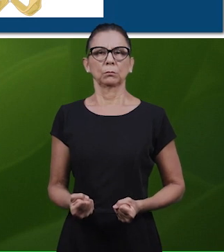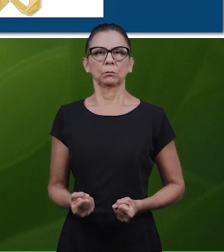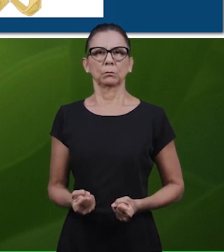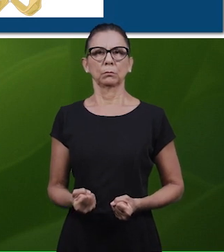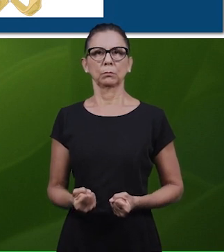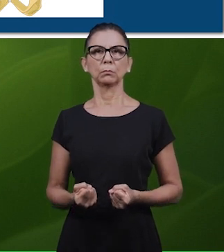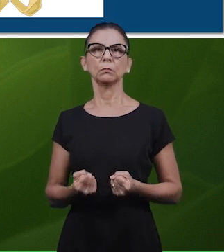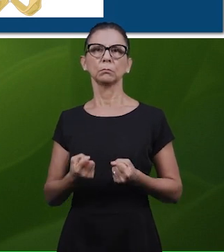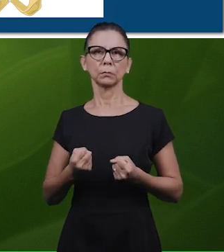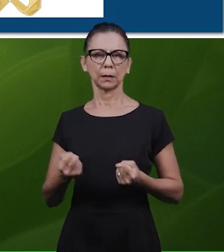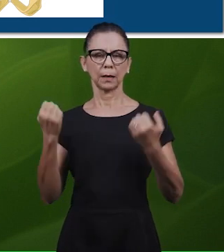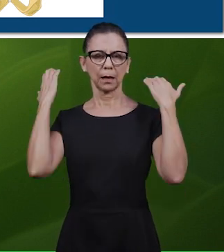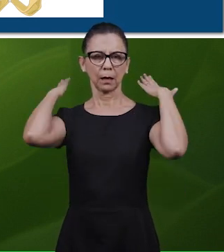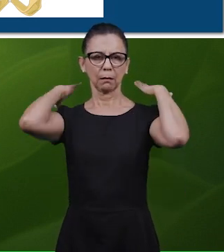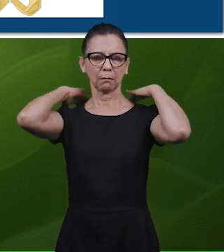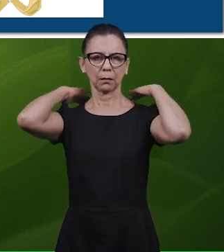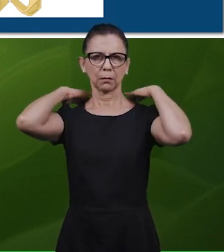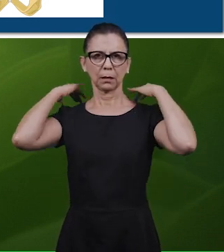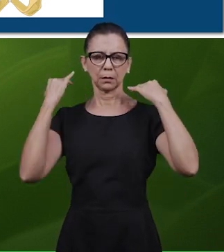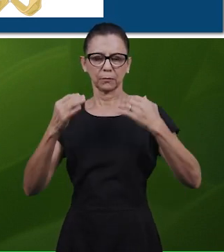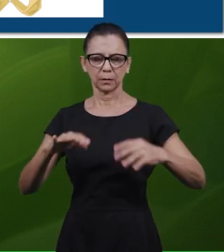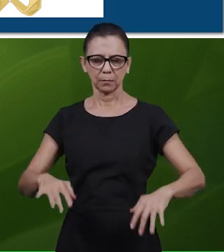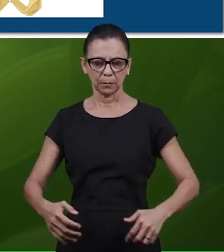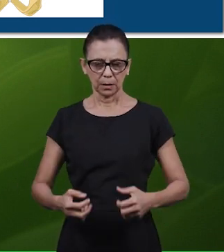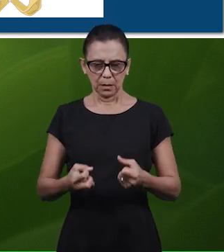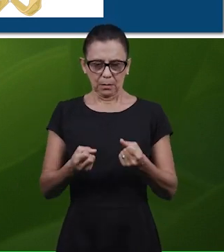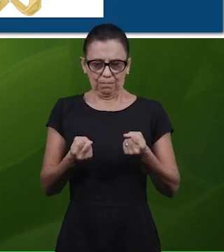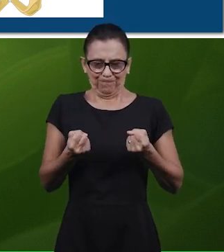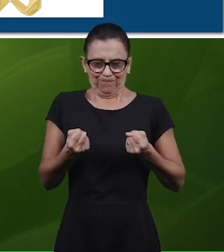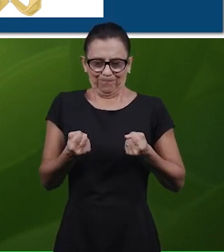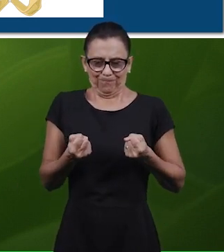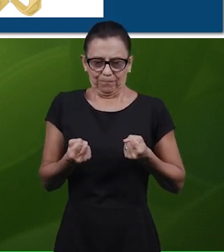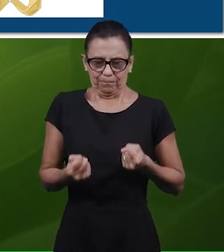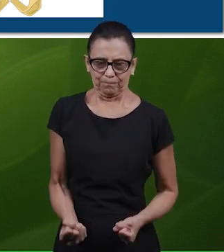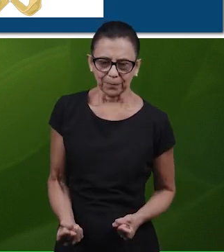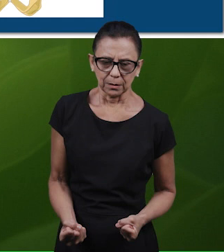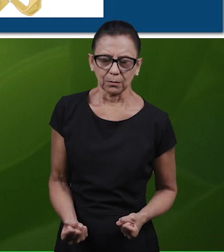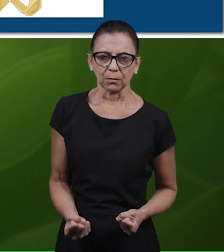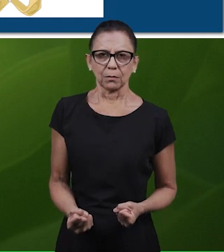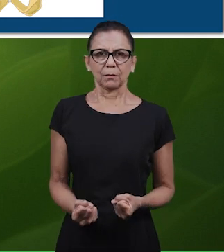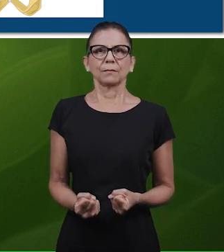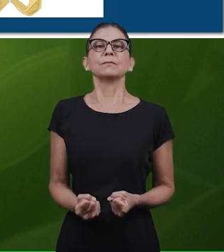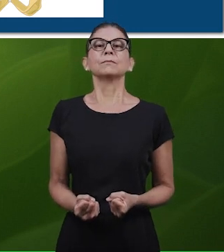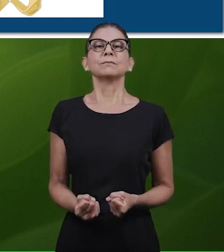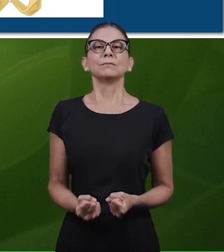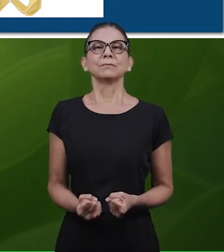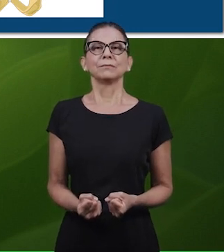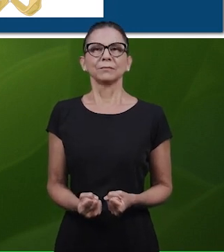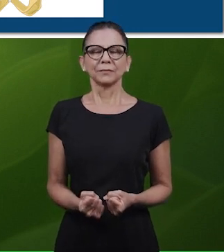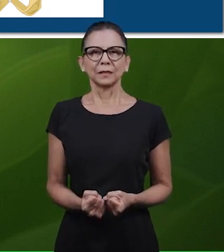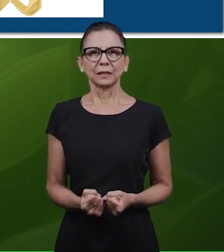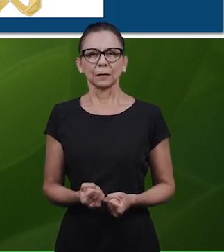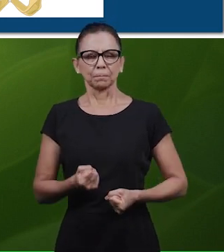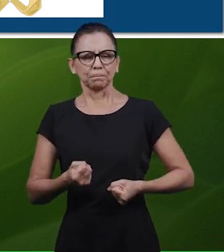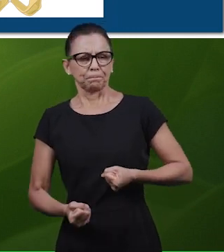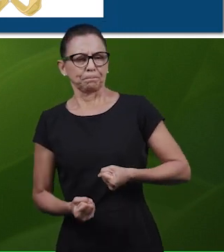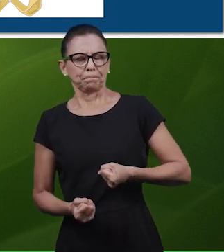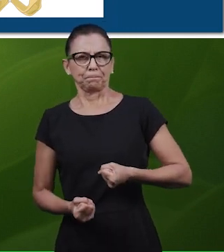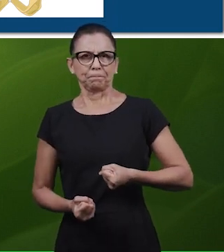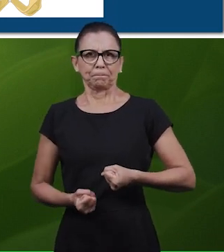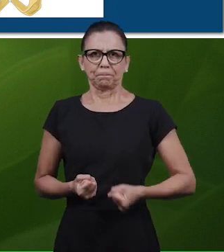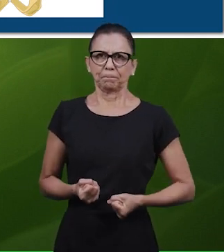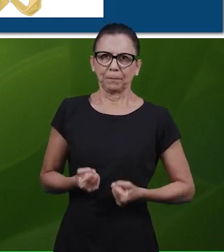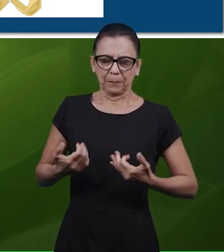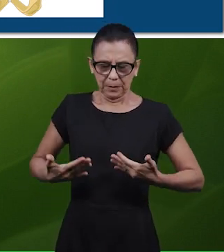l'amortissement des impacts, c'est-à-dire elle résiste les charges des parties supérieures du corps, les membres supérieurs. Elle va absorber